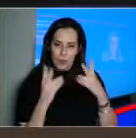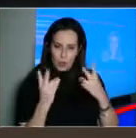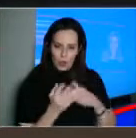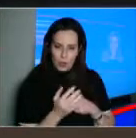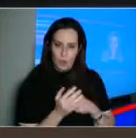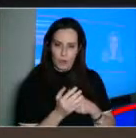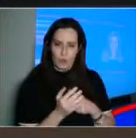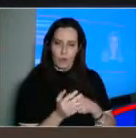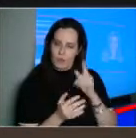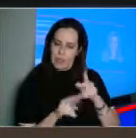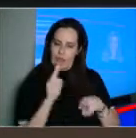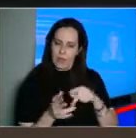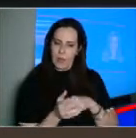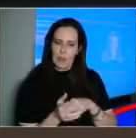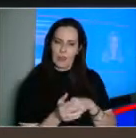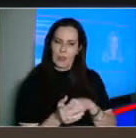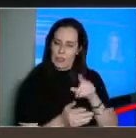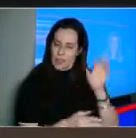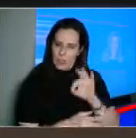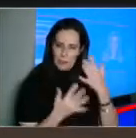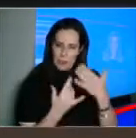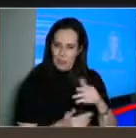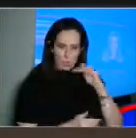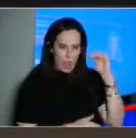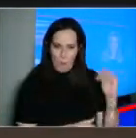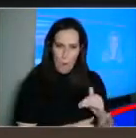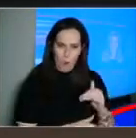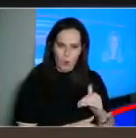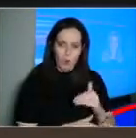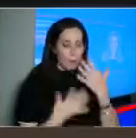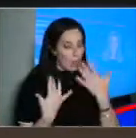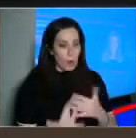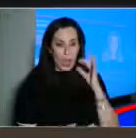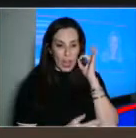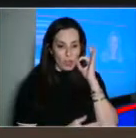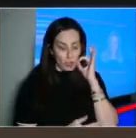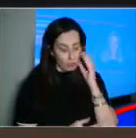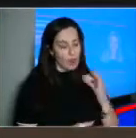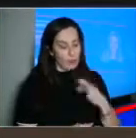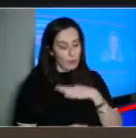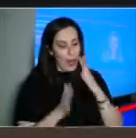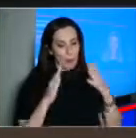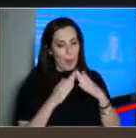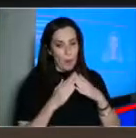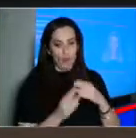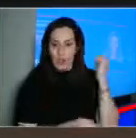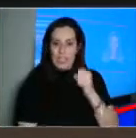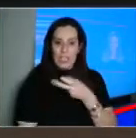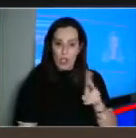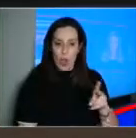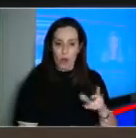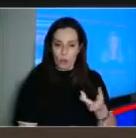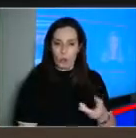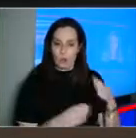חשוב, וצריך לטפל בזה וכולי, זה עדיין מספר הרבה יותר נמוך מכמות הנשים שנפגעות מאלימות בבית, שנרצחות על ידי אנשים